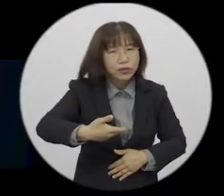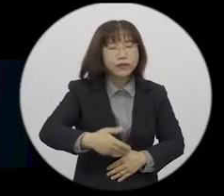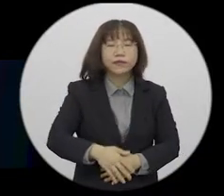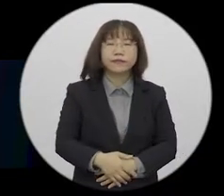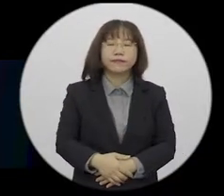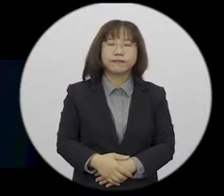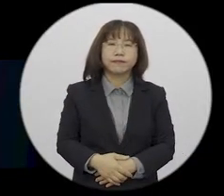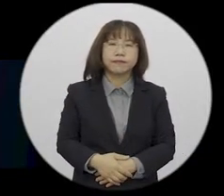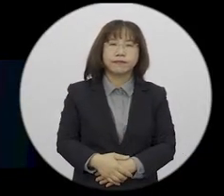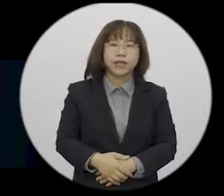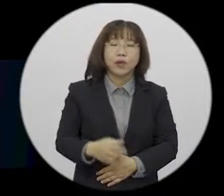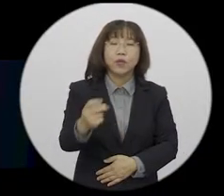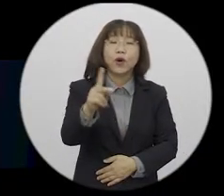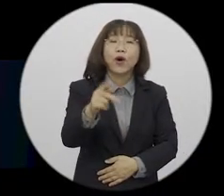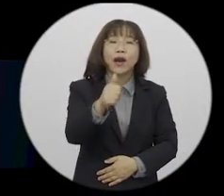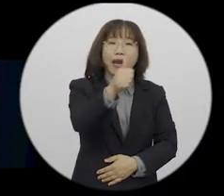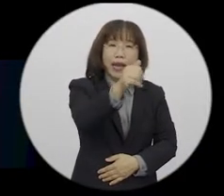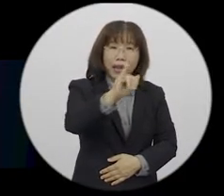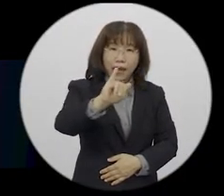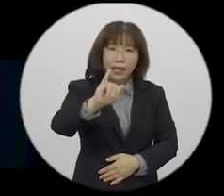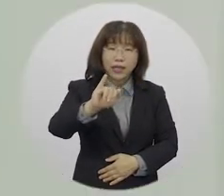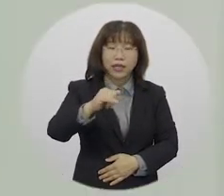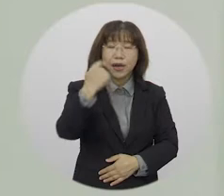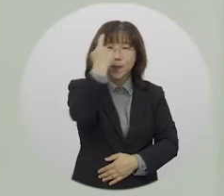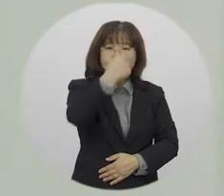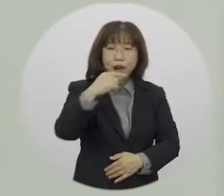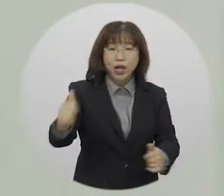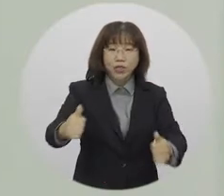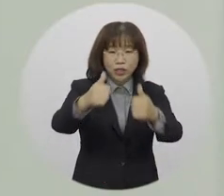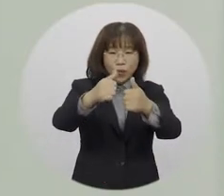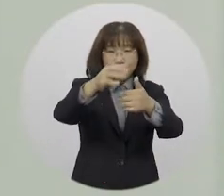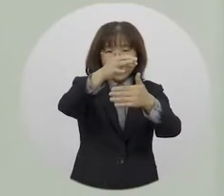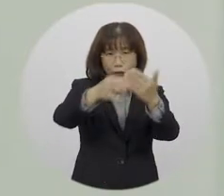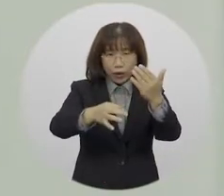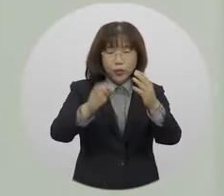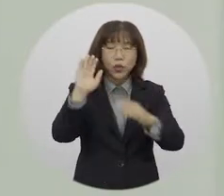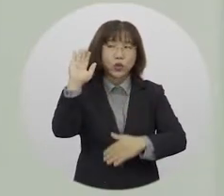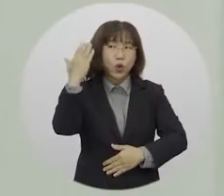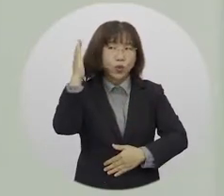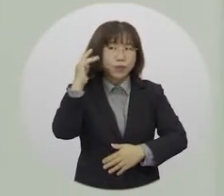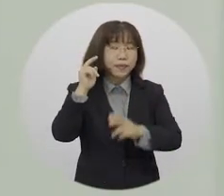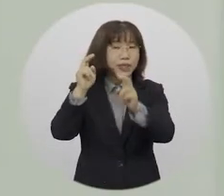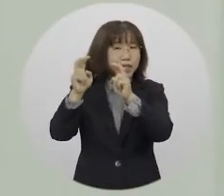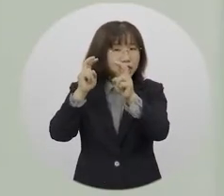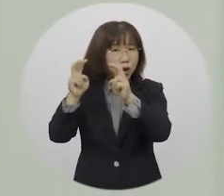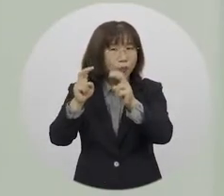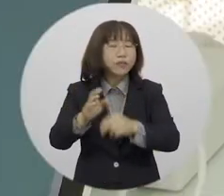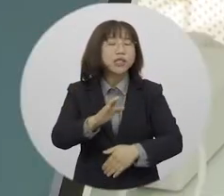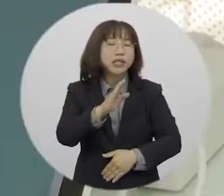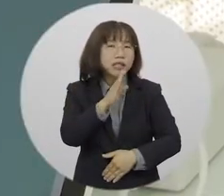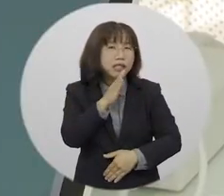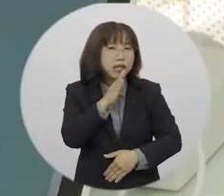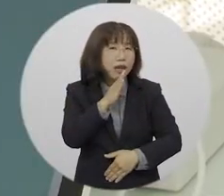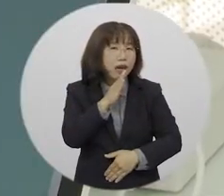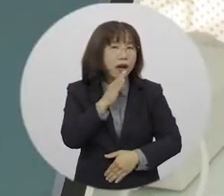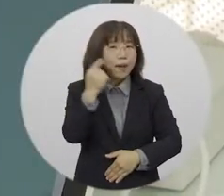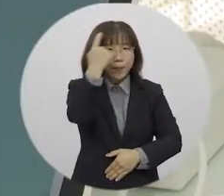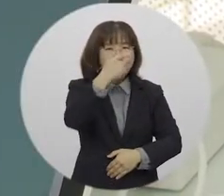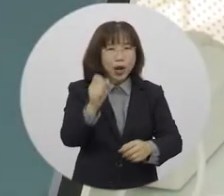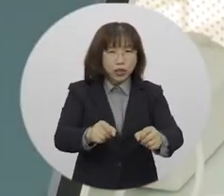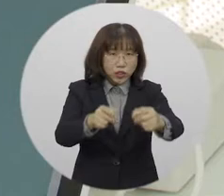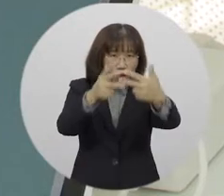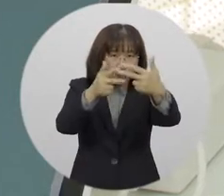질문하는 방식으로 진행됩니다. 또 AI 면접 프로그램은 최근 기업들이 실제 채용에서 사용하는 비대면